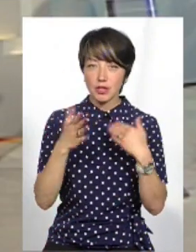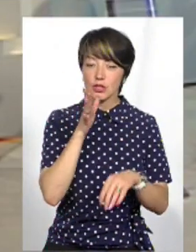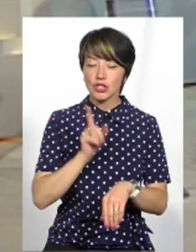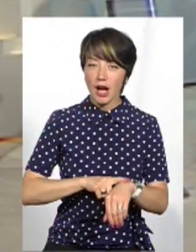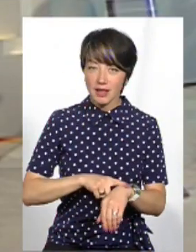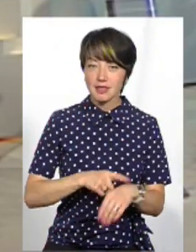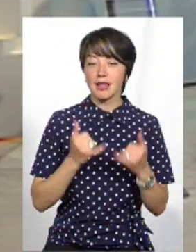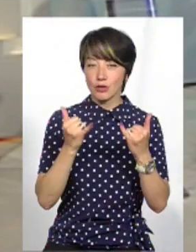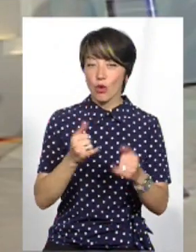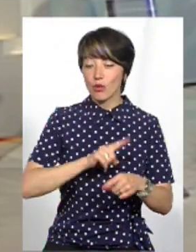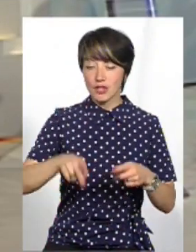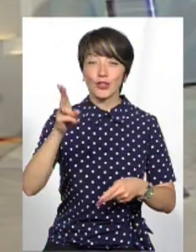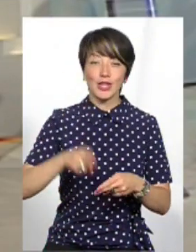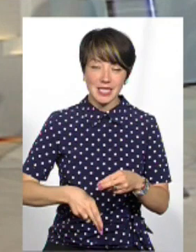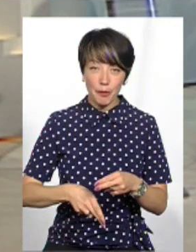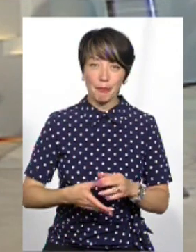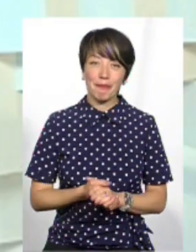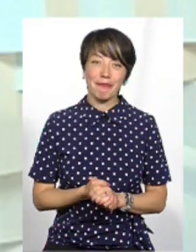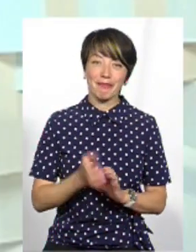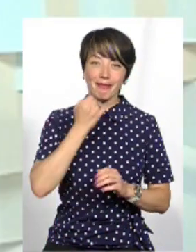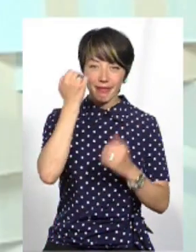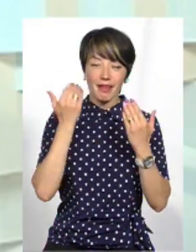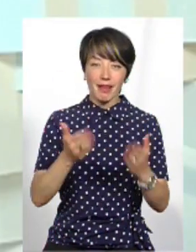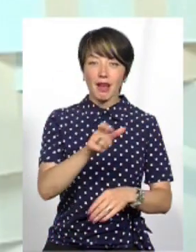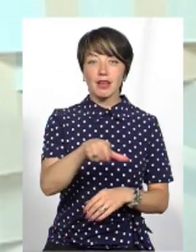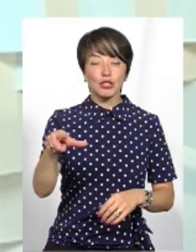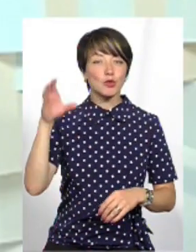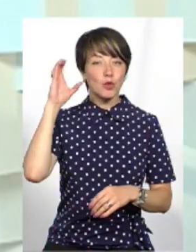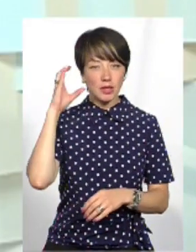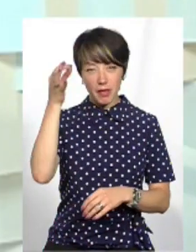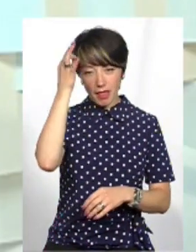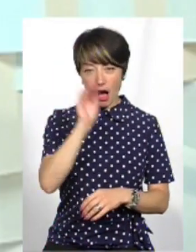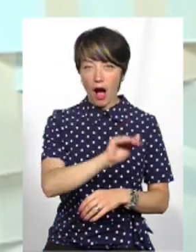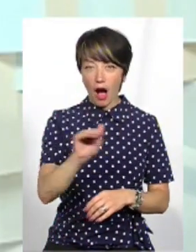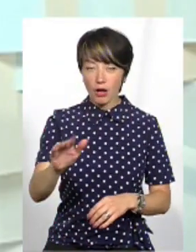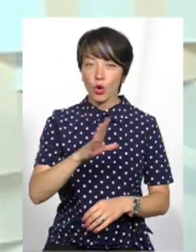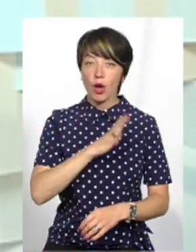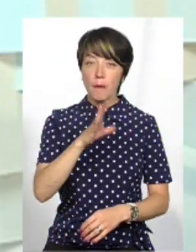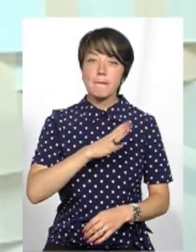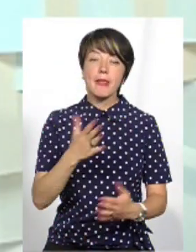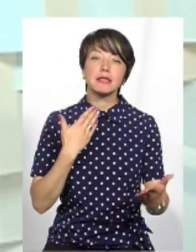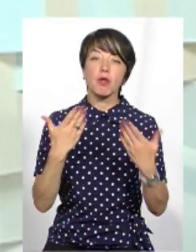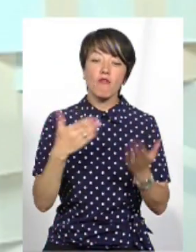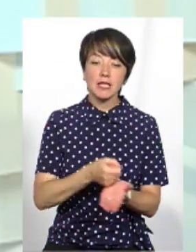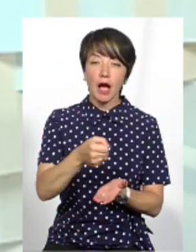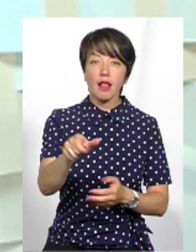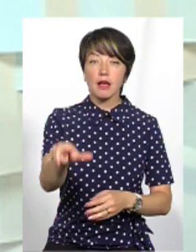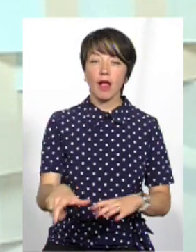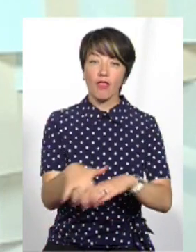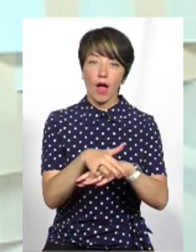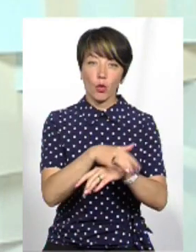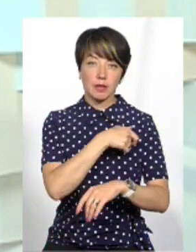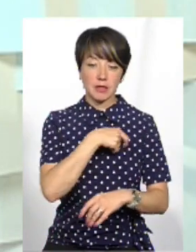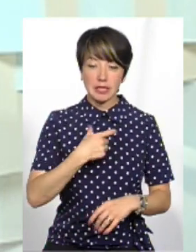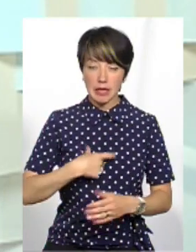бо час відведений для цього вже добіг кінця. Спасибо. Глядачам і слухачам нагадую, ми спілкувалися із кандидатом у народні